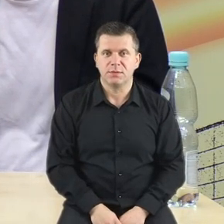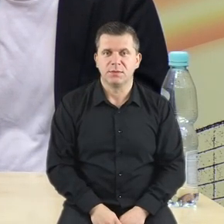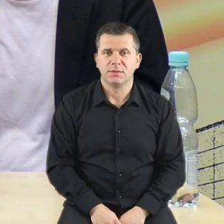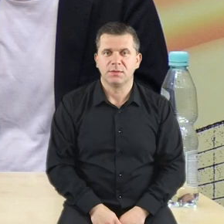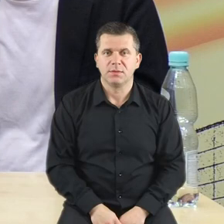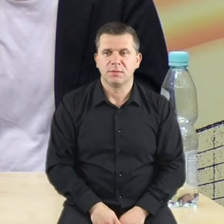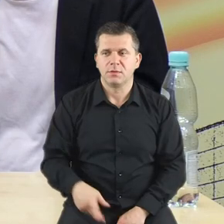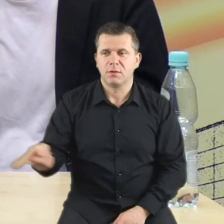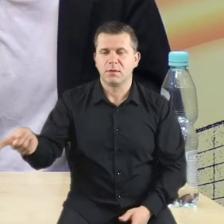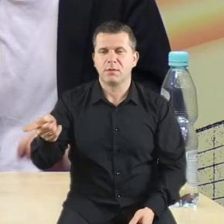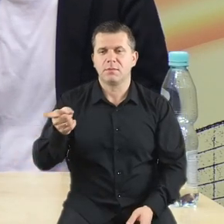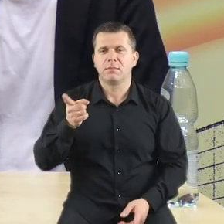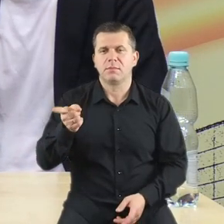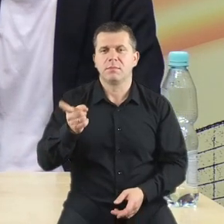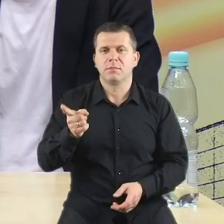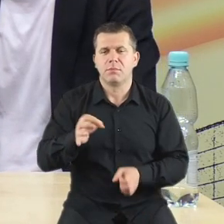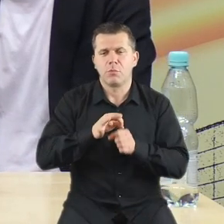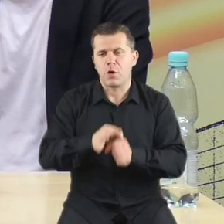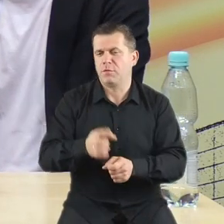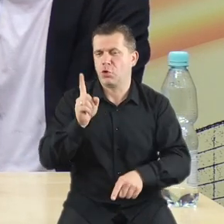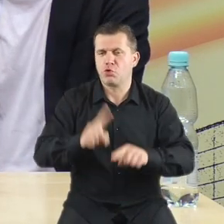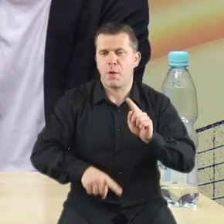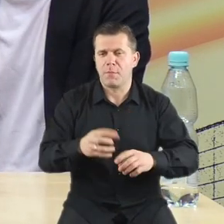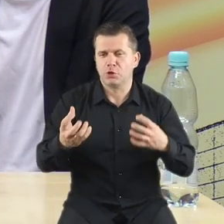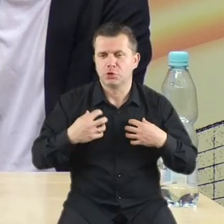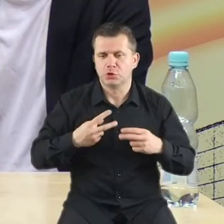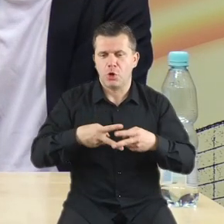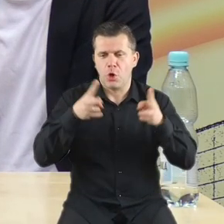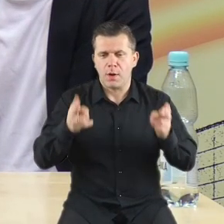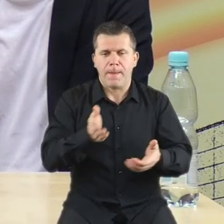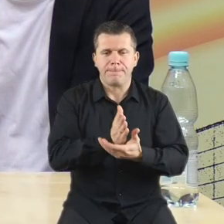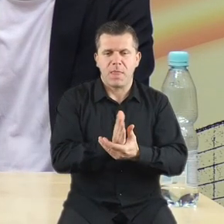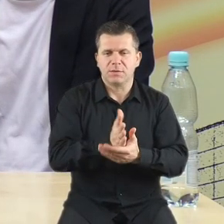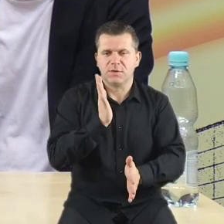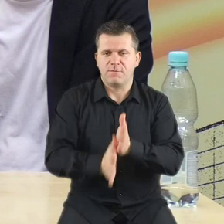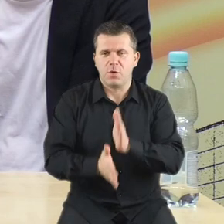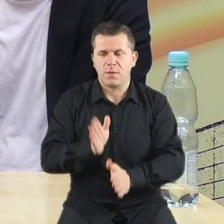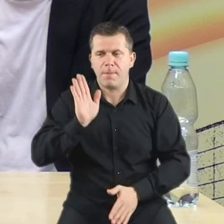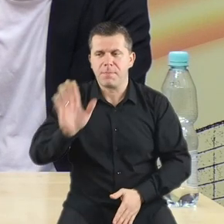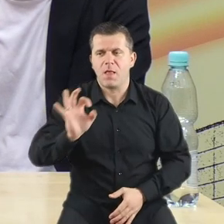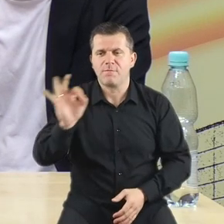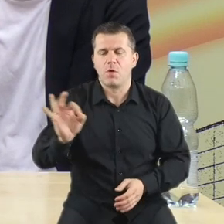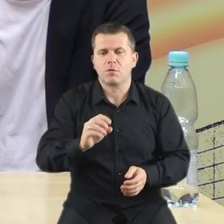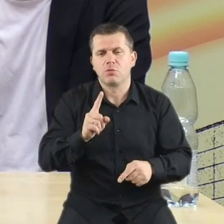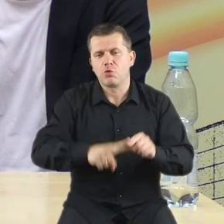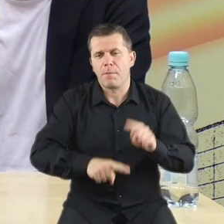prowadzili zwykłe życie w okresie międzywojennym i mieli swoje zwyczajne doświadczenia,